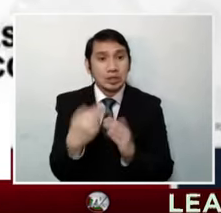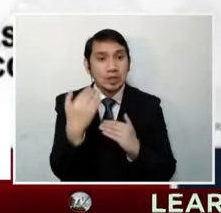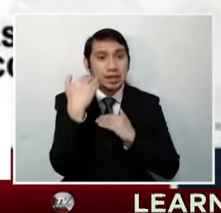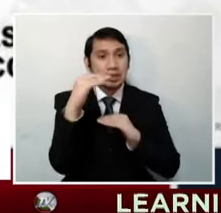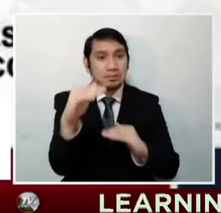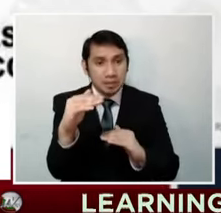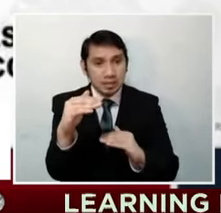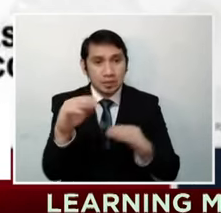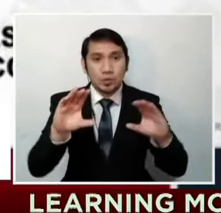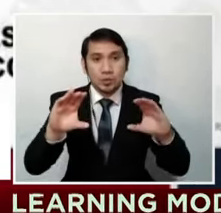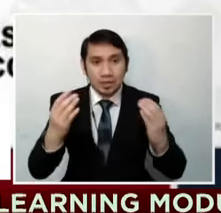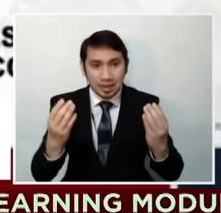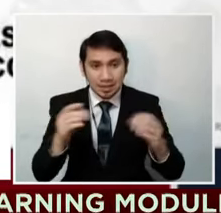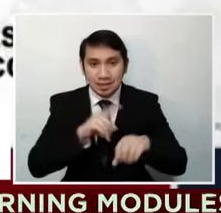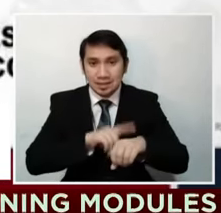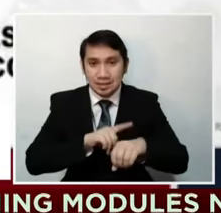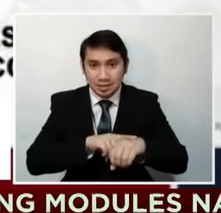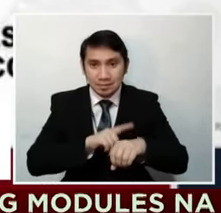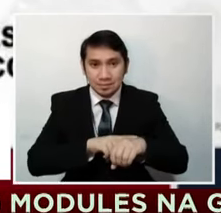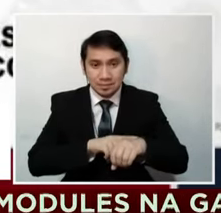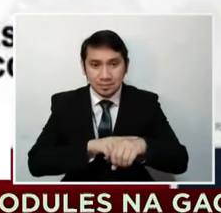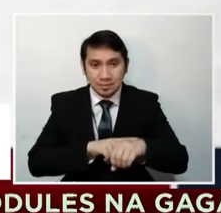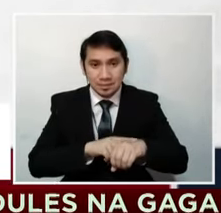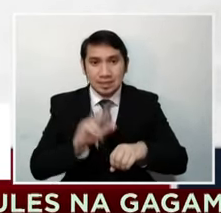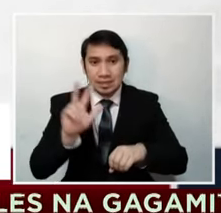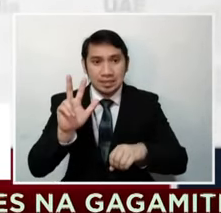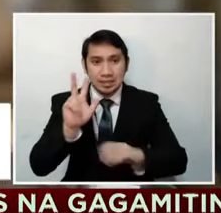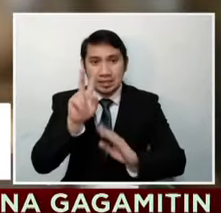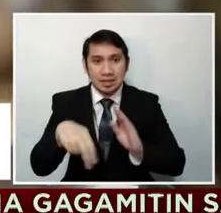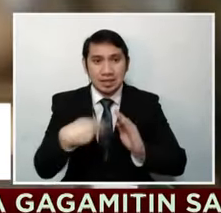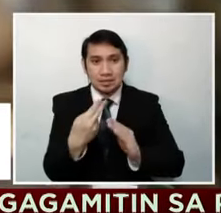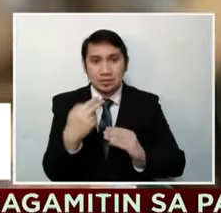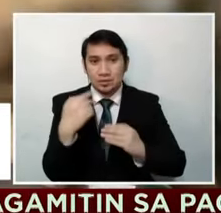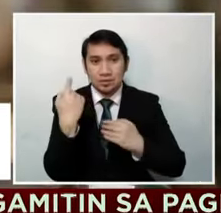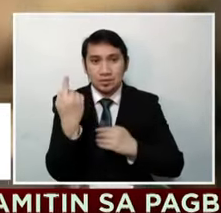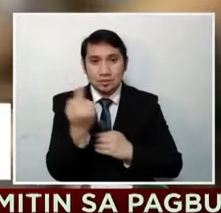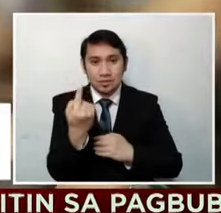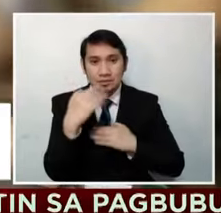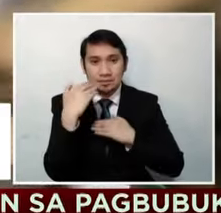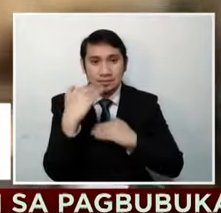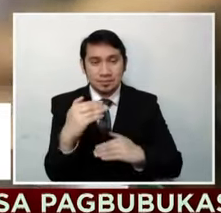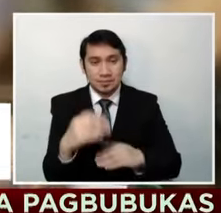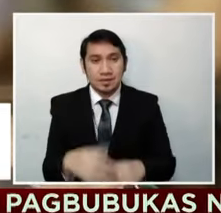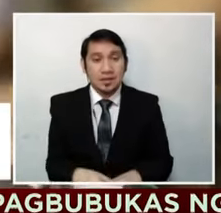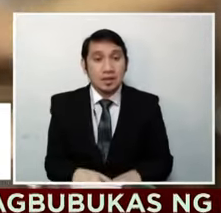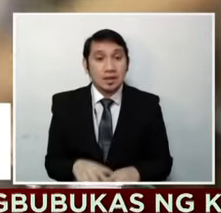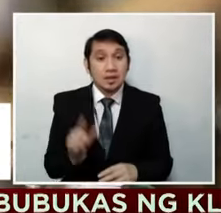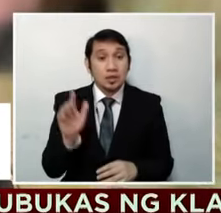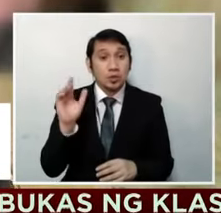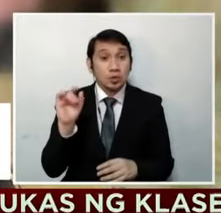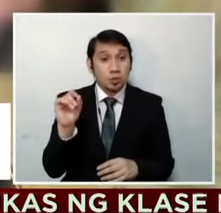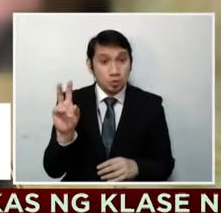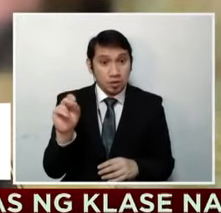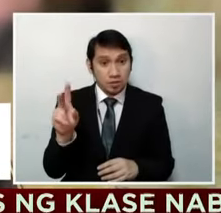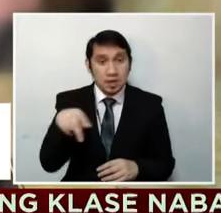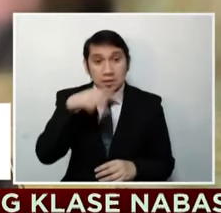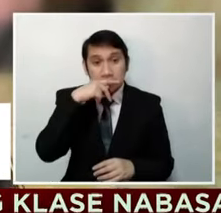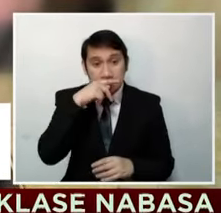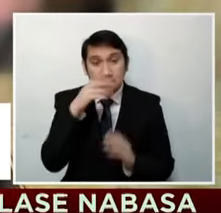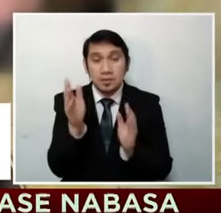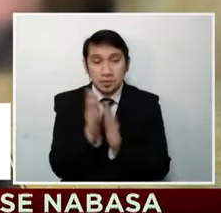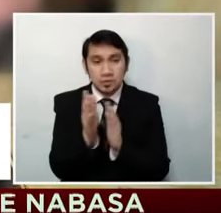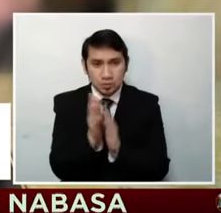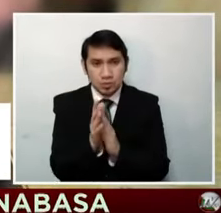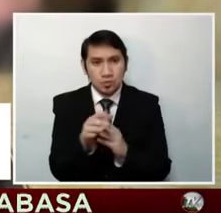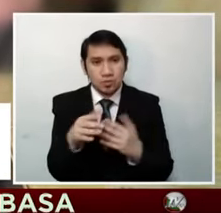ang magiging panahon na gugugulin sa paaralan. May 20 private schools naman na lalahok din sa pilot